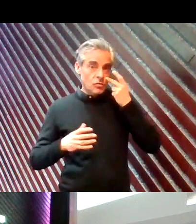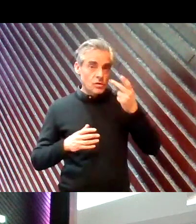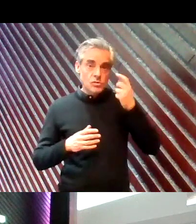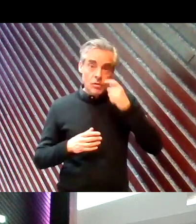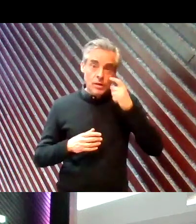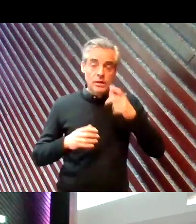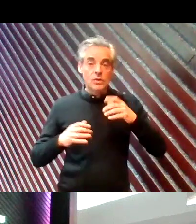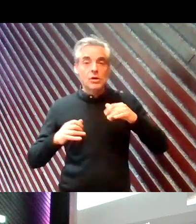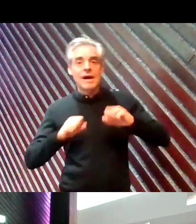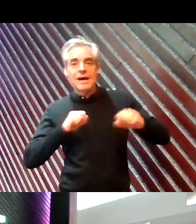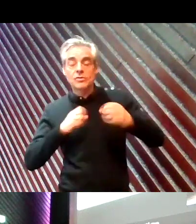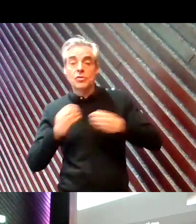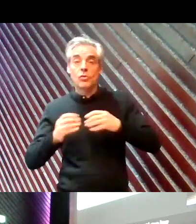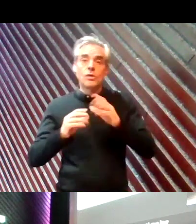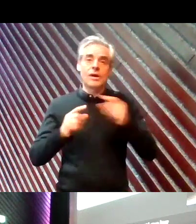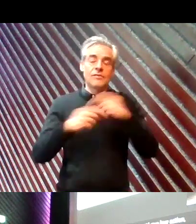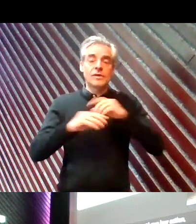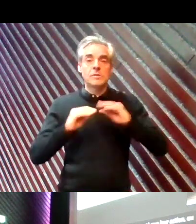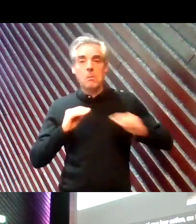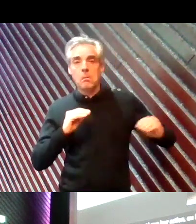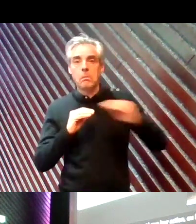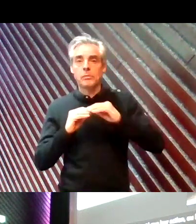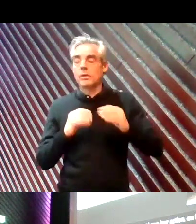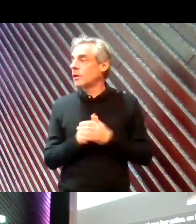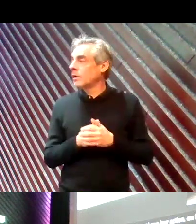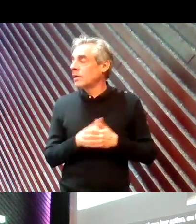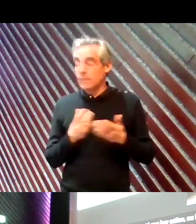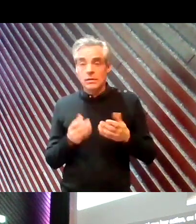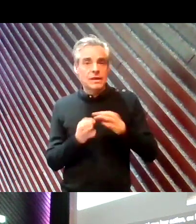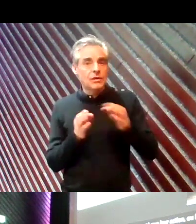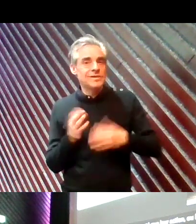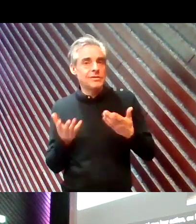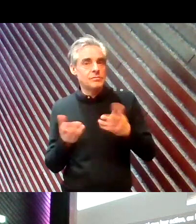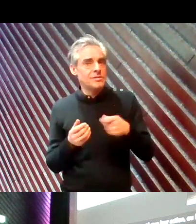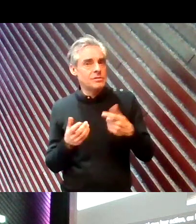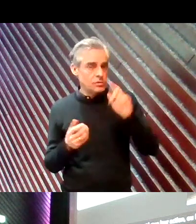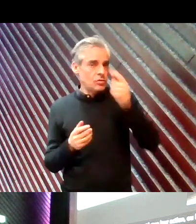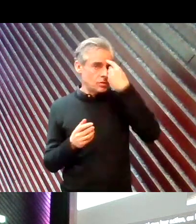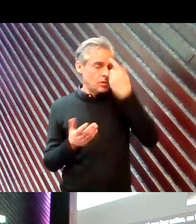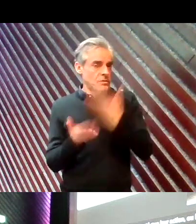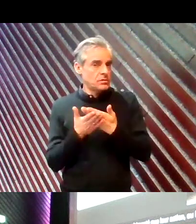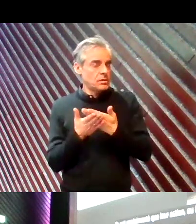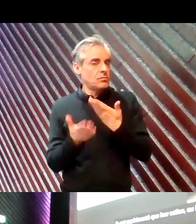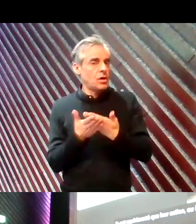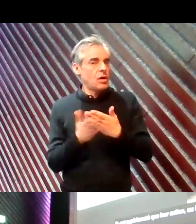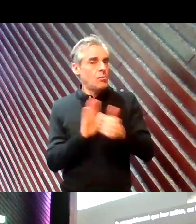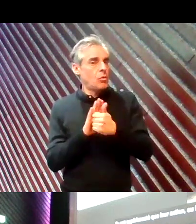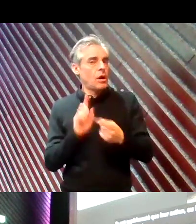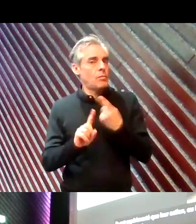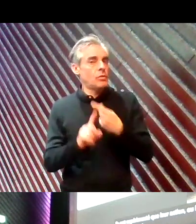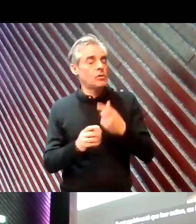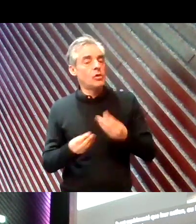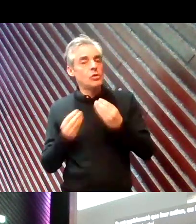que leur inaction, quand par exemple ils ne viennent pas pour visiter une famille, c'est un impact, a une prise sur le réel. Ils ont